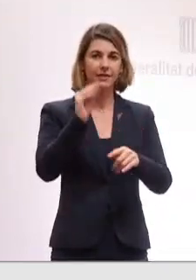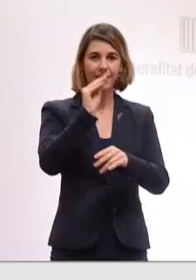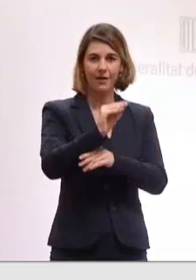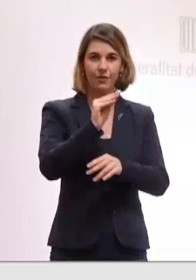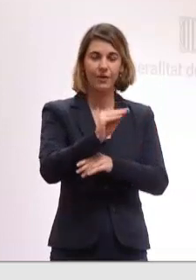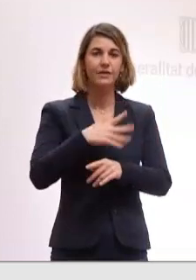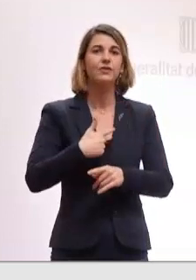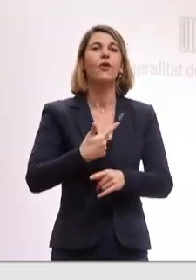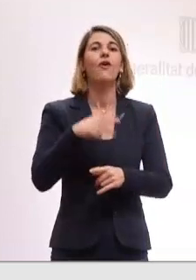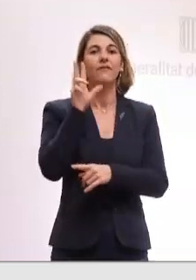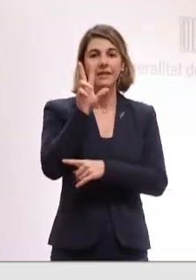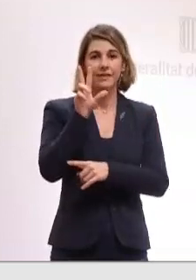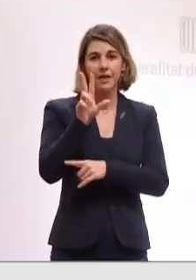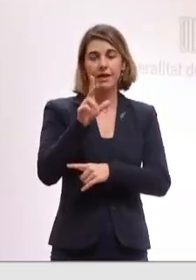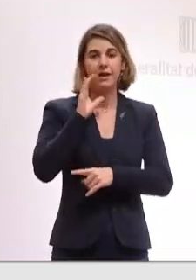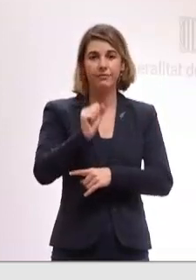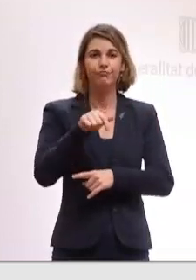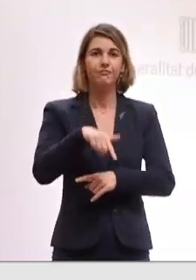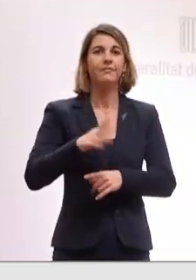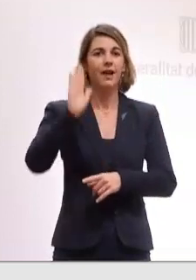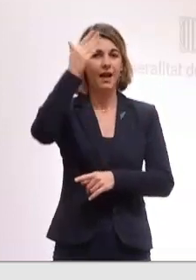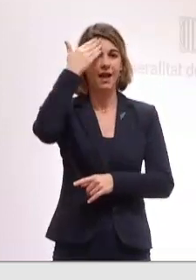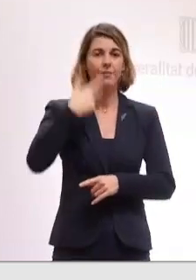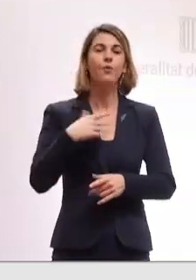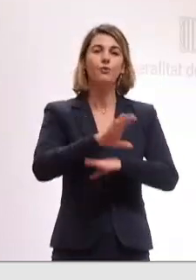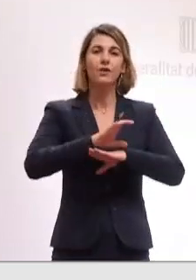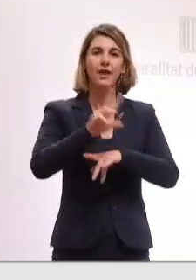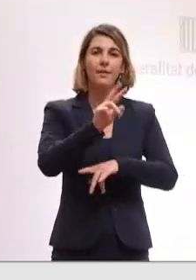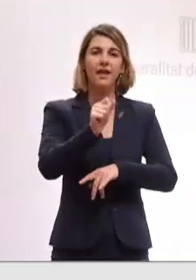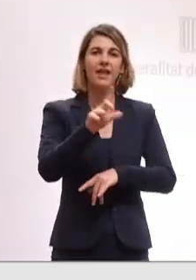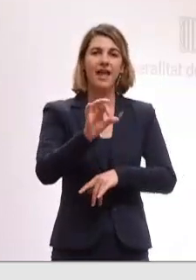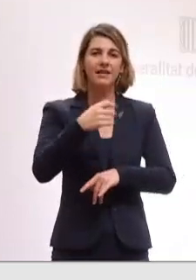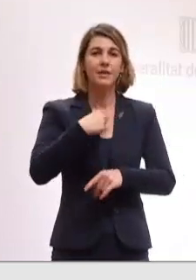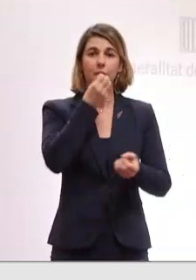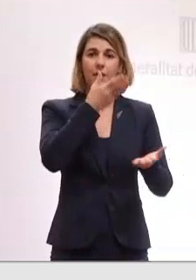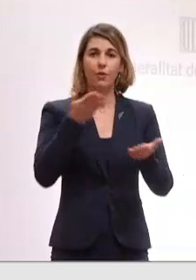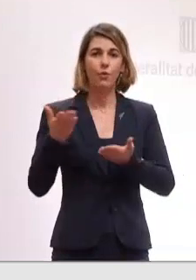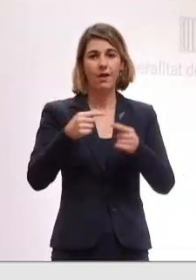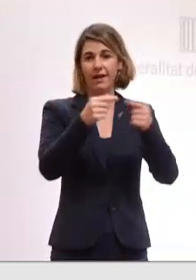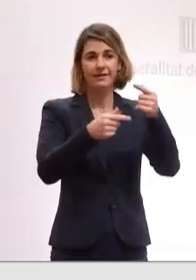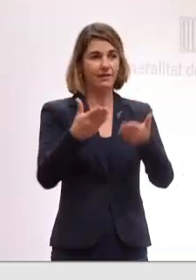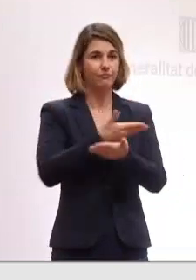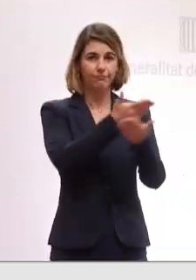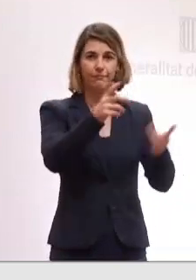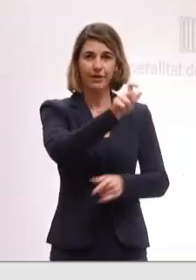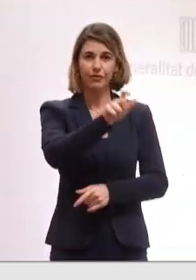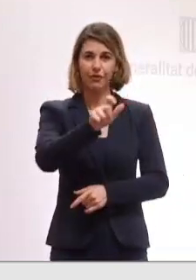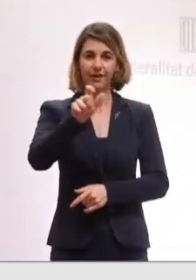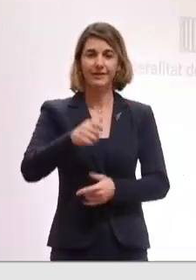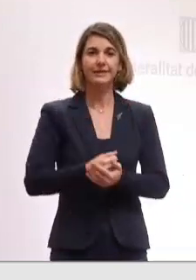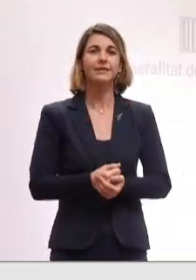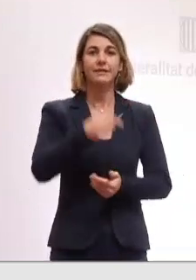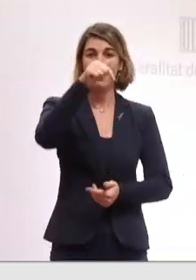fiscal en cap, conseller Vallès, també la meva benvinguda a tota la resta de persones que